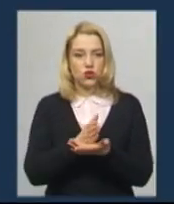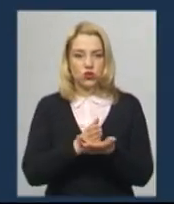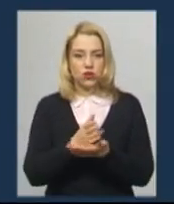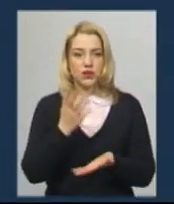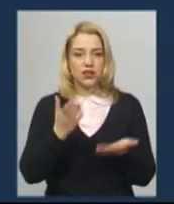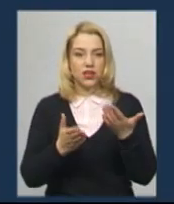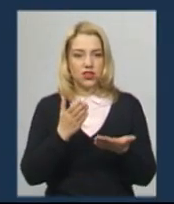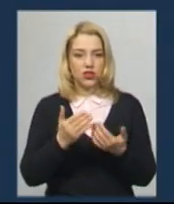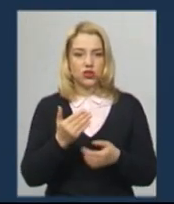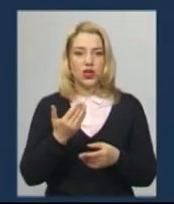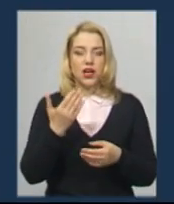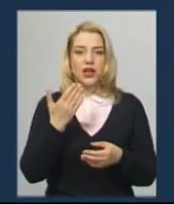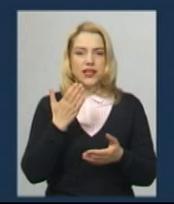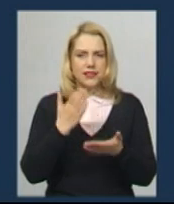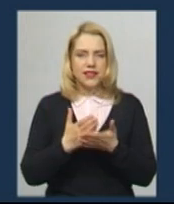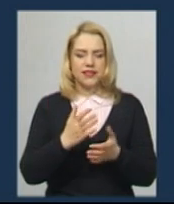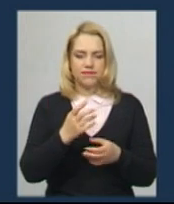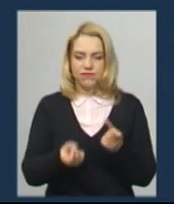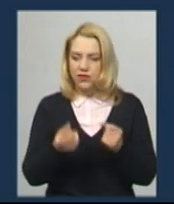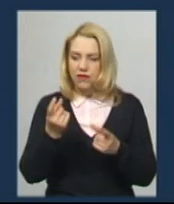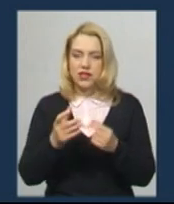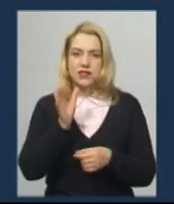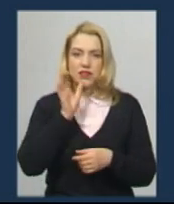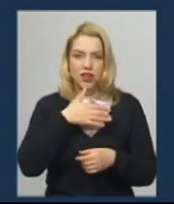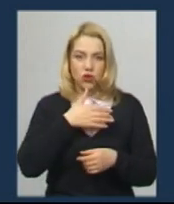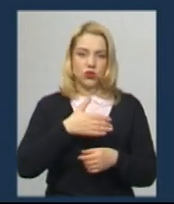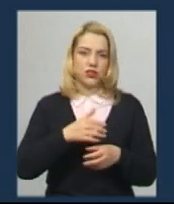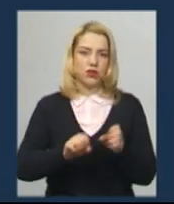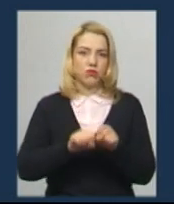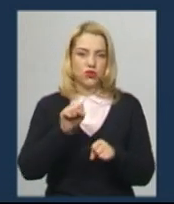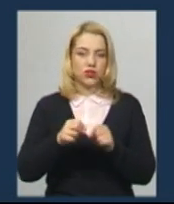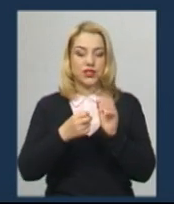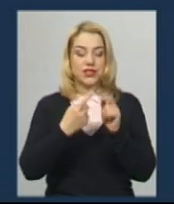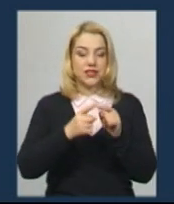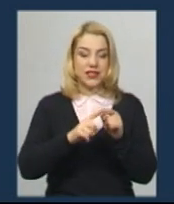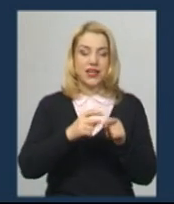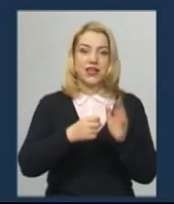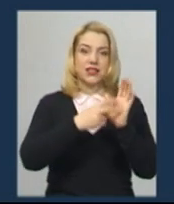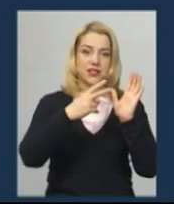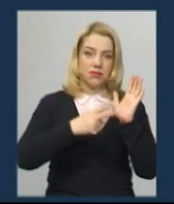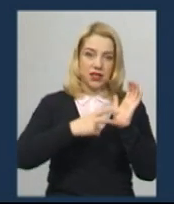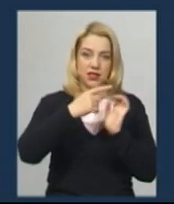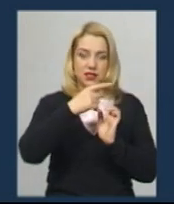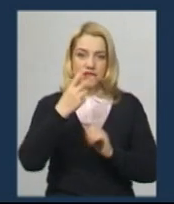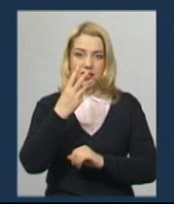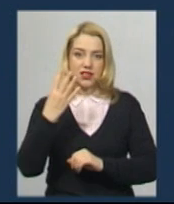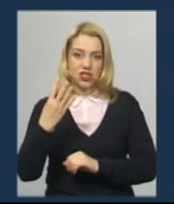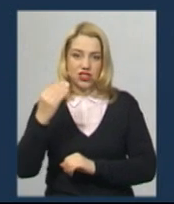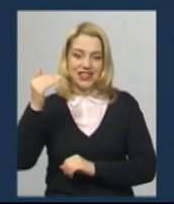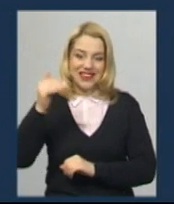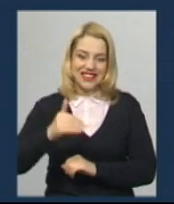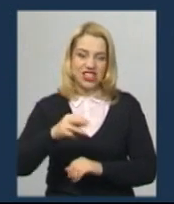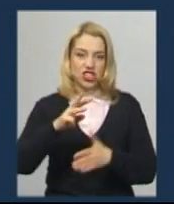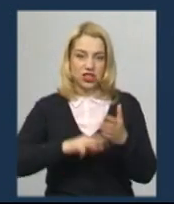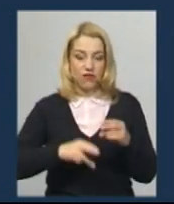Якщо виявляються і серйозні порушення, це 17 тисяч штрафу і 34 тисячі штрафу. В кінці дня пишеться такий